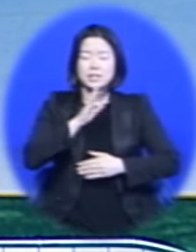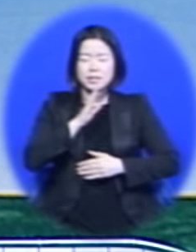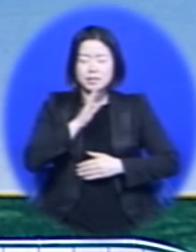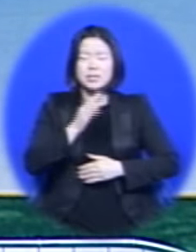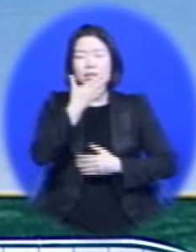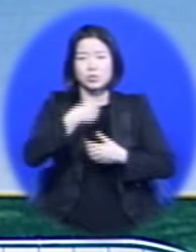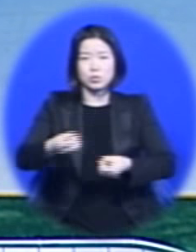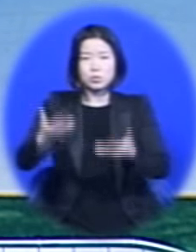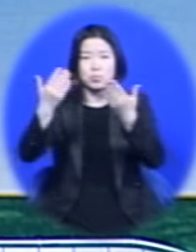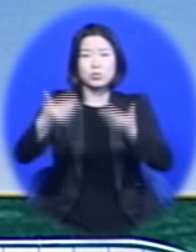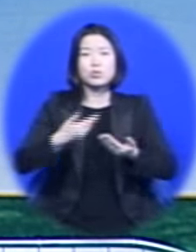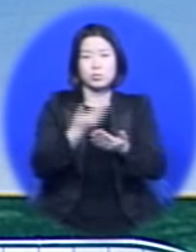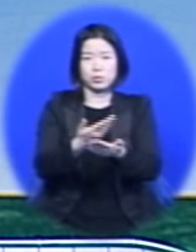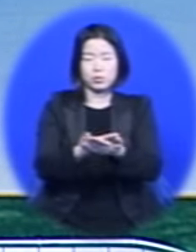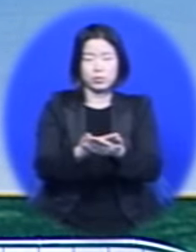주십시오.